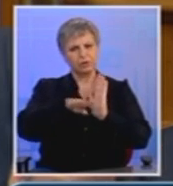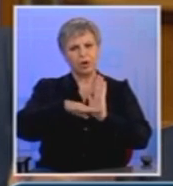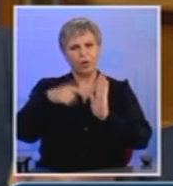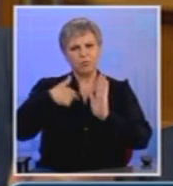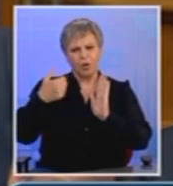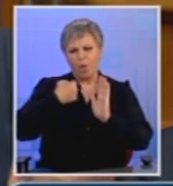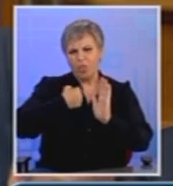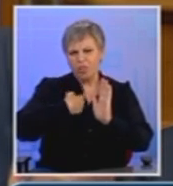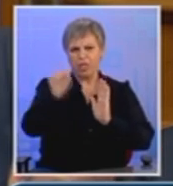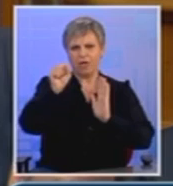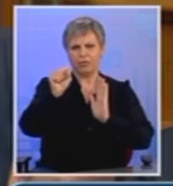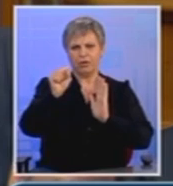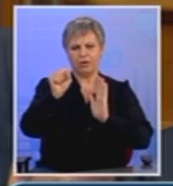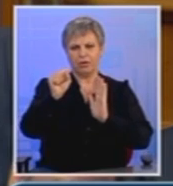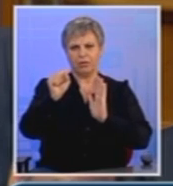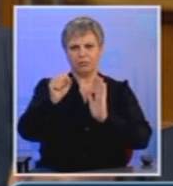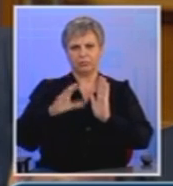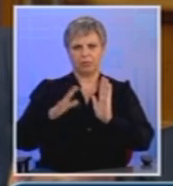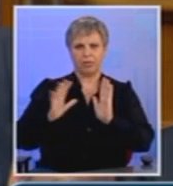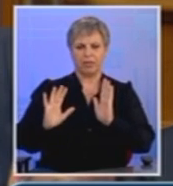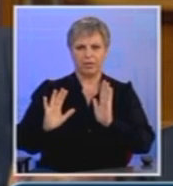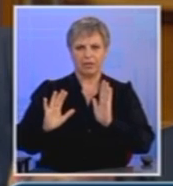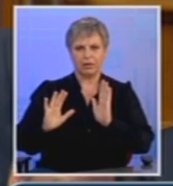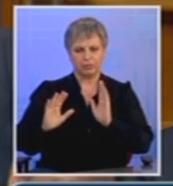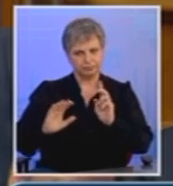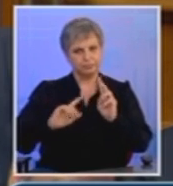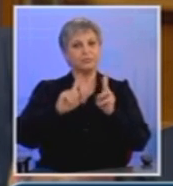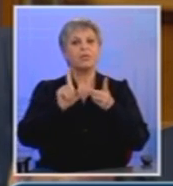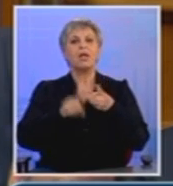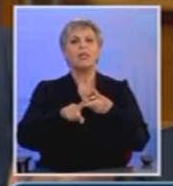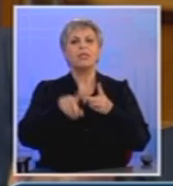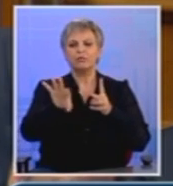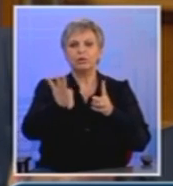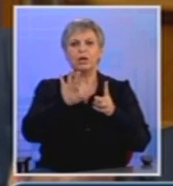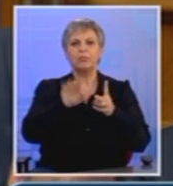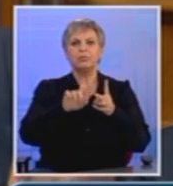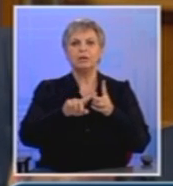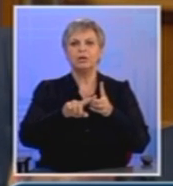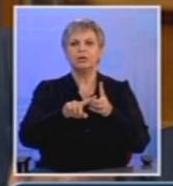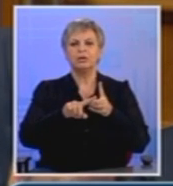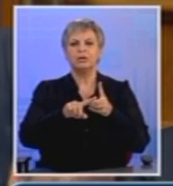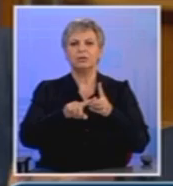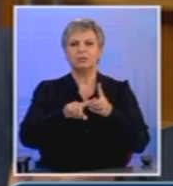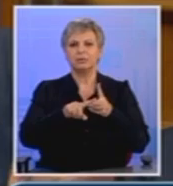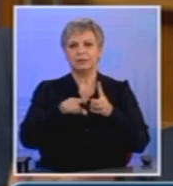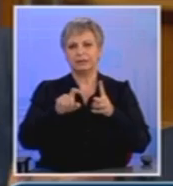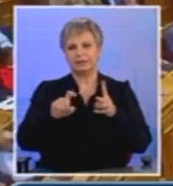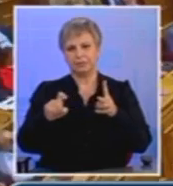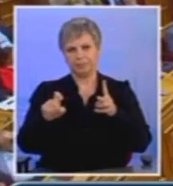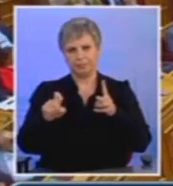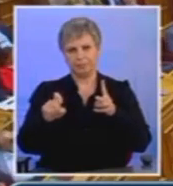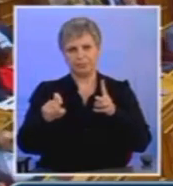διαφωνίες η δεύτερη επιλογή ήτανε η